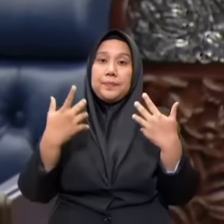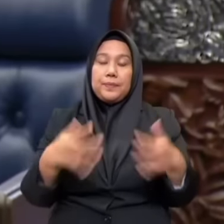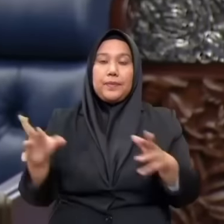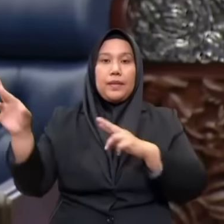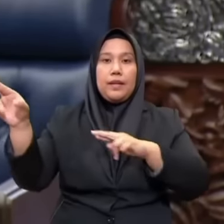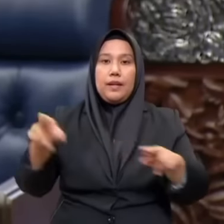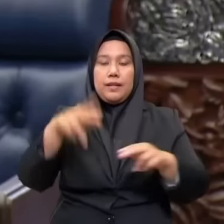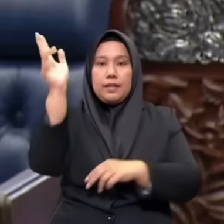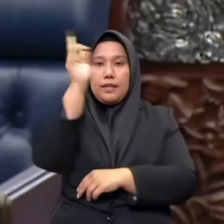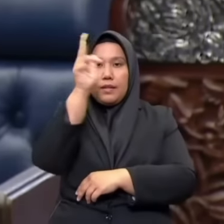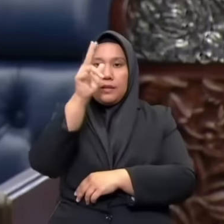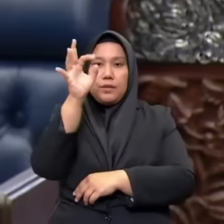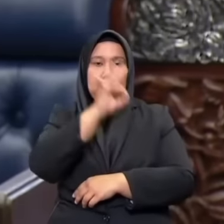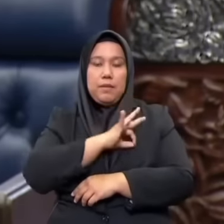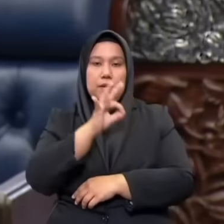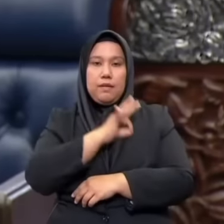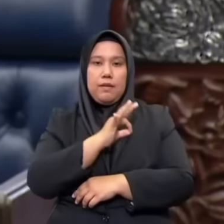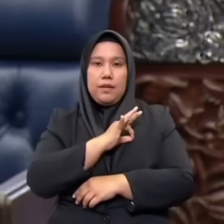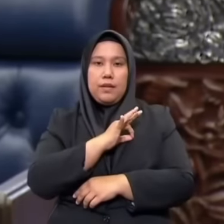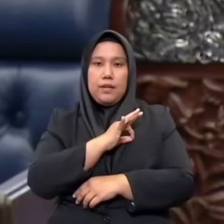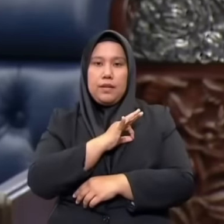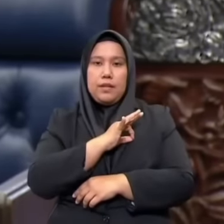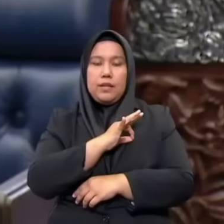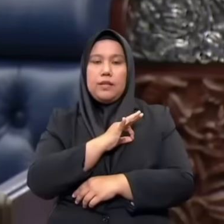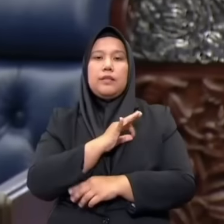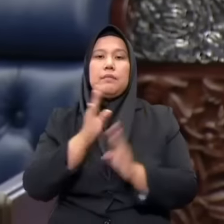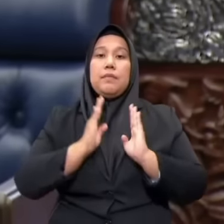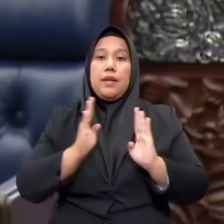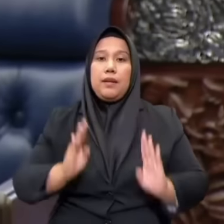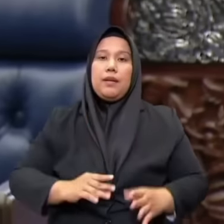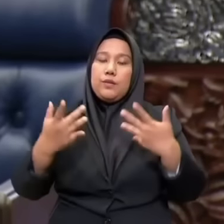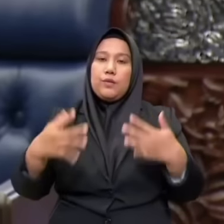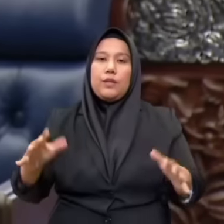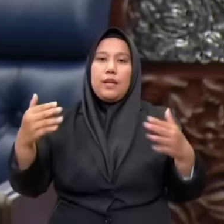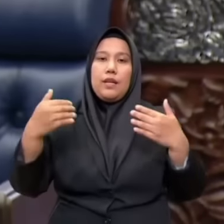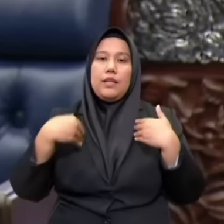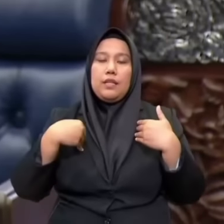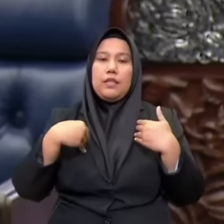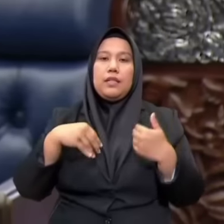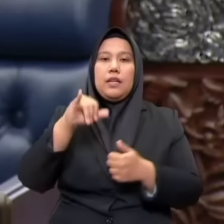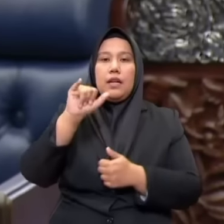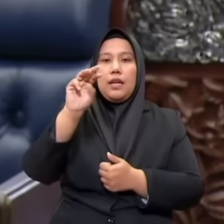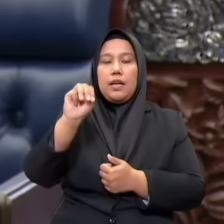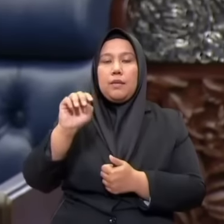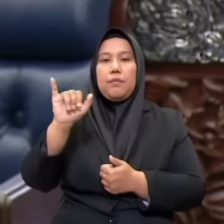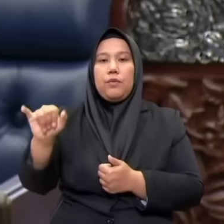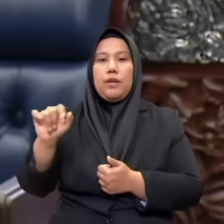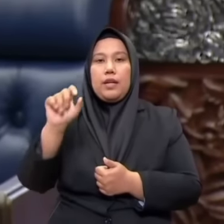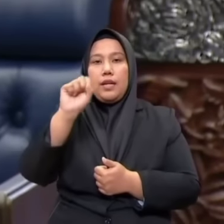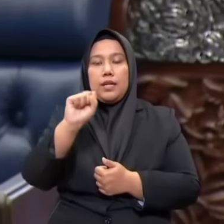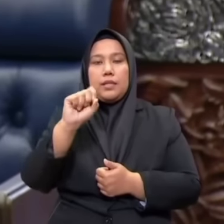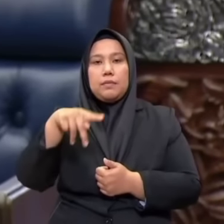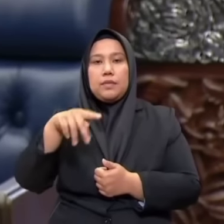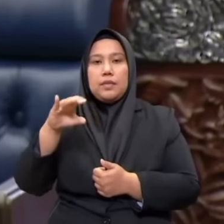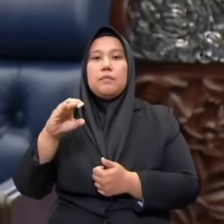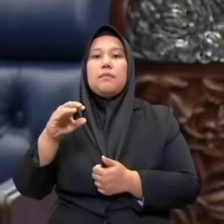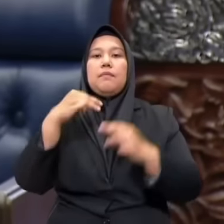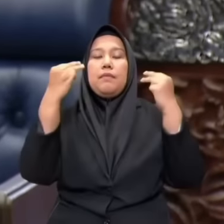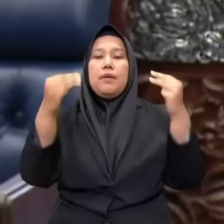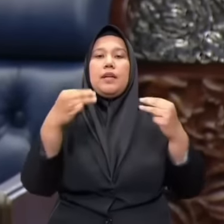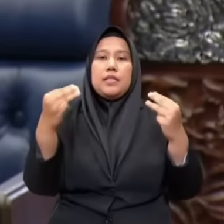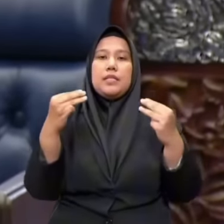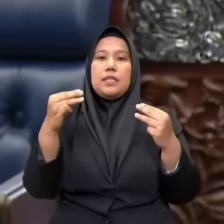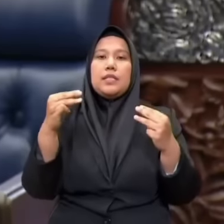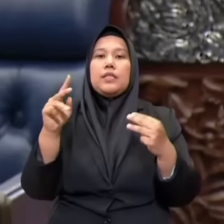dilancang oleh kerajaan untuk menafaatkan badan-badan yang sedia ada dalam negara kita. Seperti kita ada IMY, SPC, Majlis Kosara Hidup,